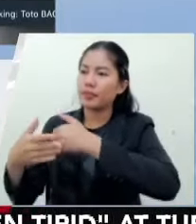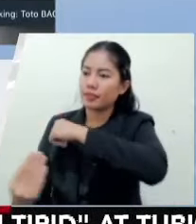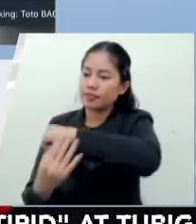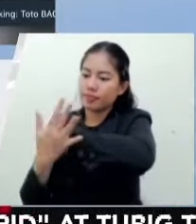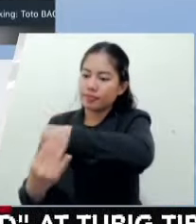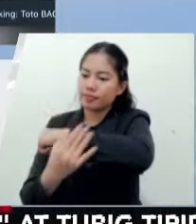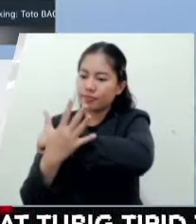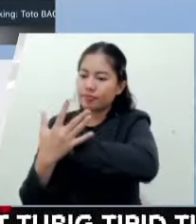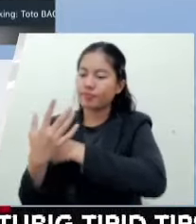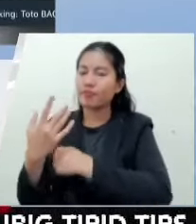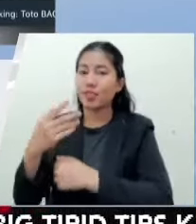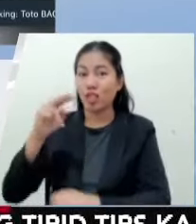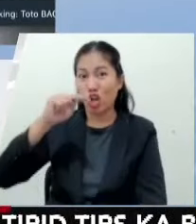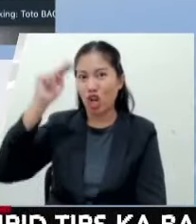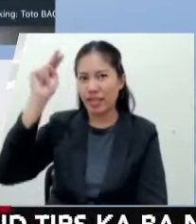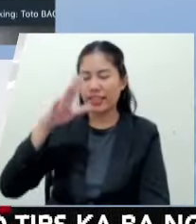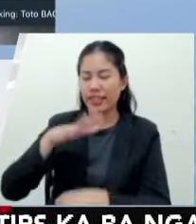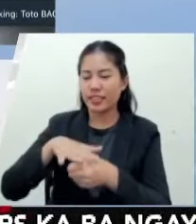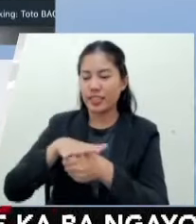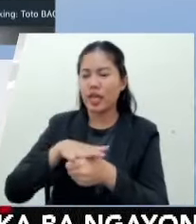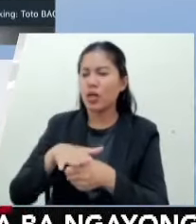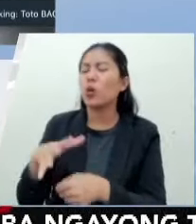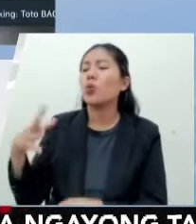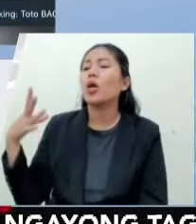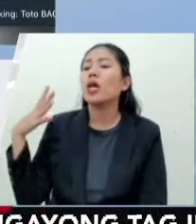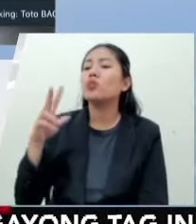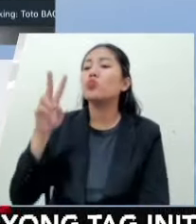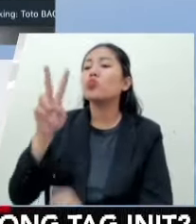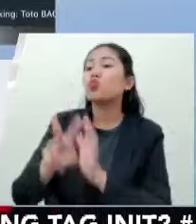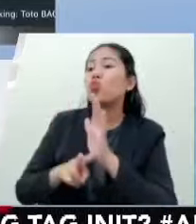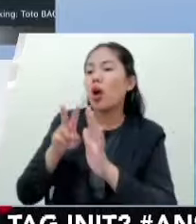nating maghintay ng 2 hours more bago po natin i-cancel yung